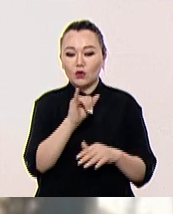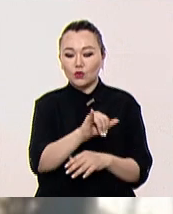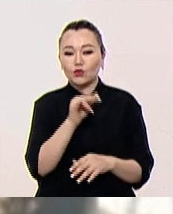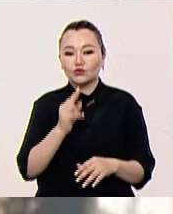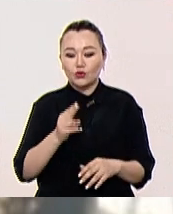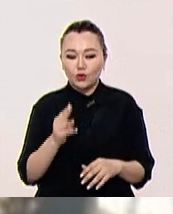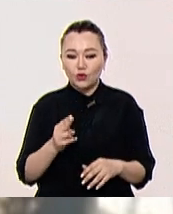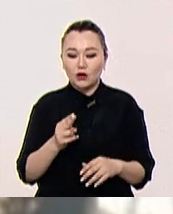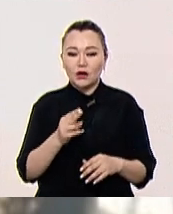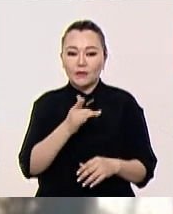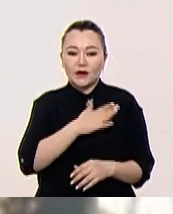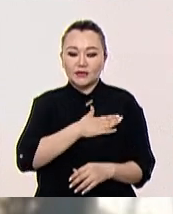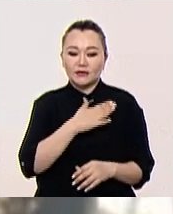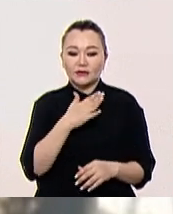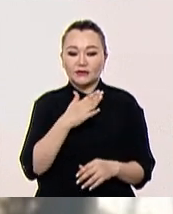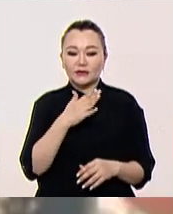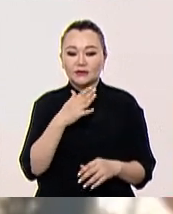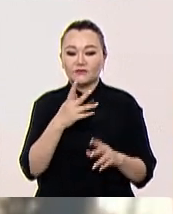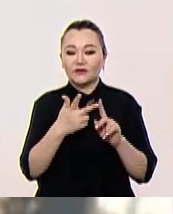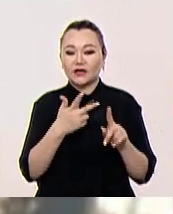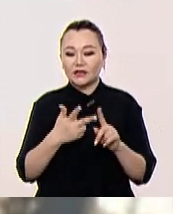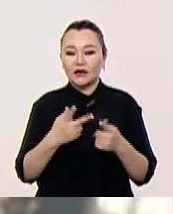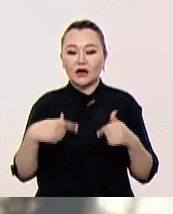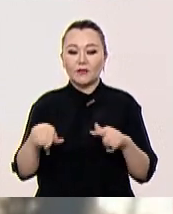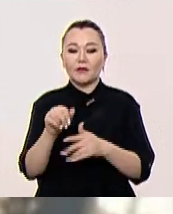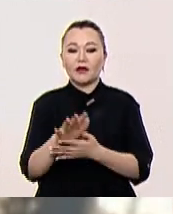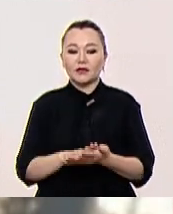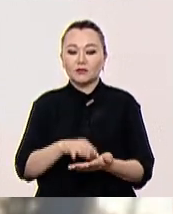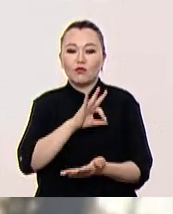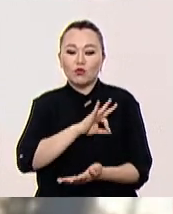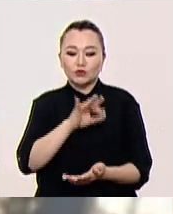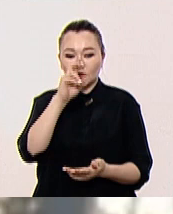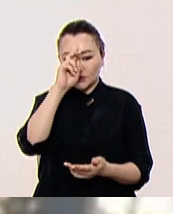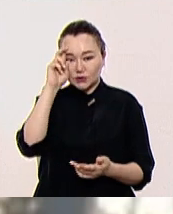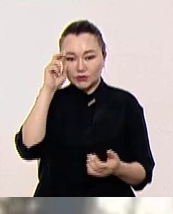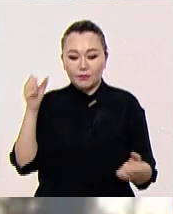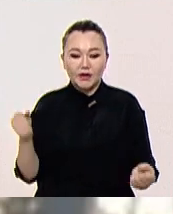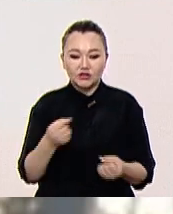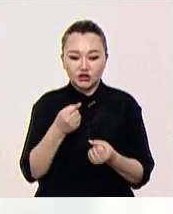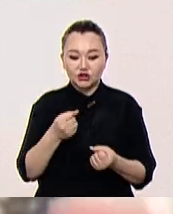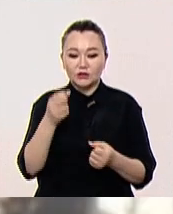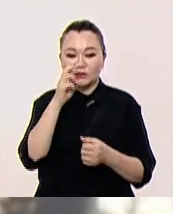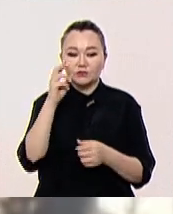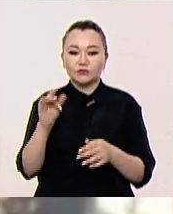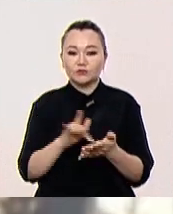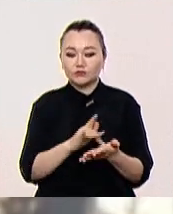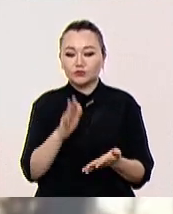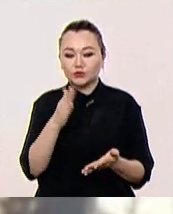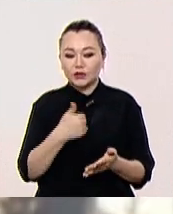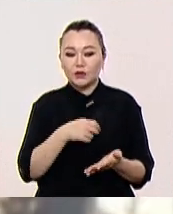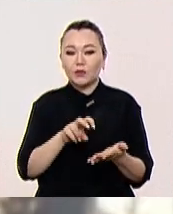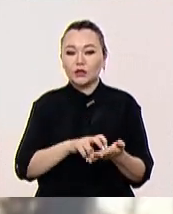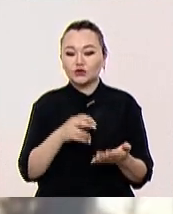кто ее приватизировал, два, и в-третьих, компания продолжает пользоваться государственной поддержкой, берет бюджетные деньги. Я боюсь, что